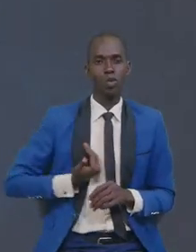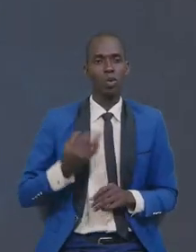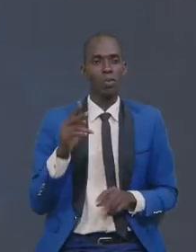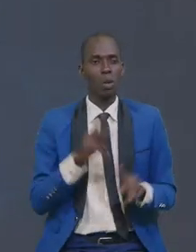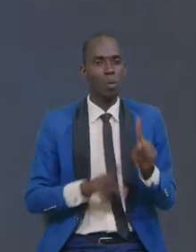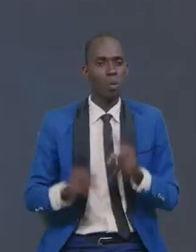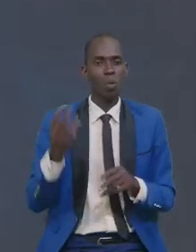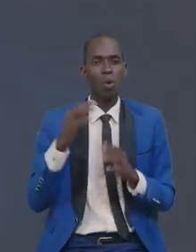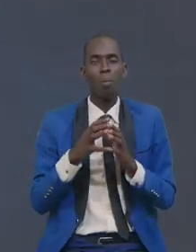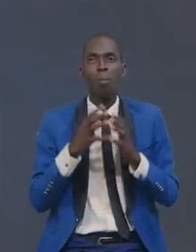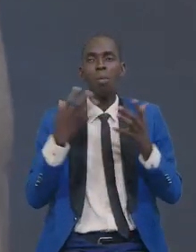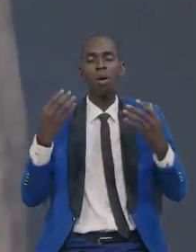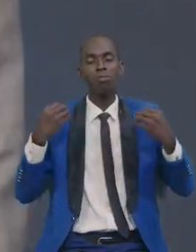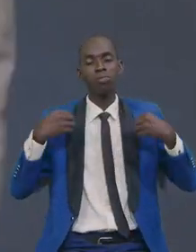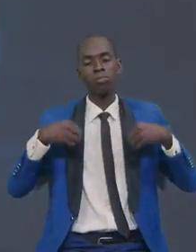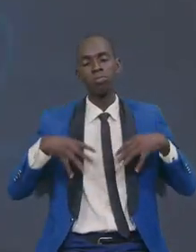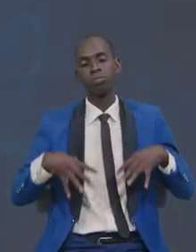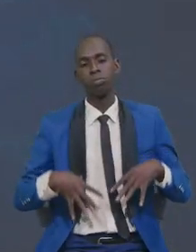route.